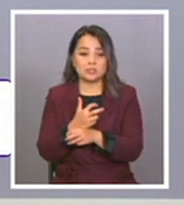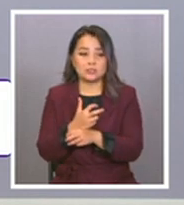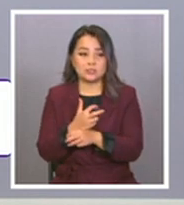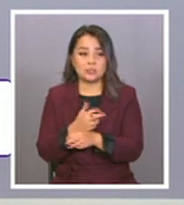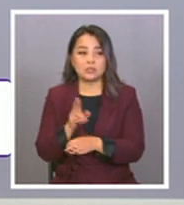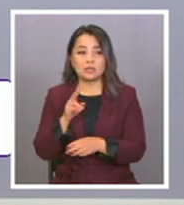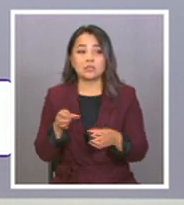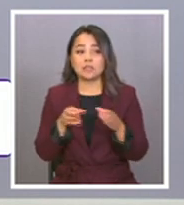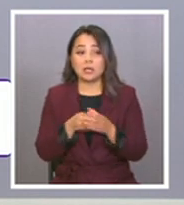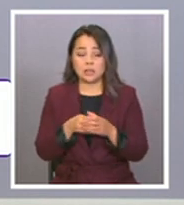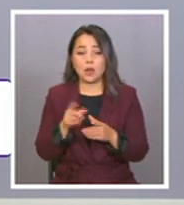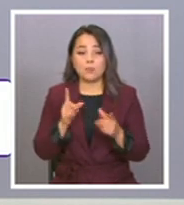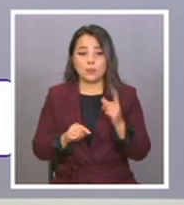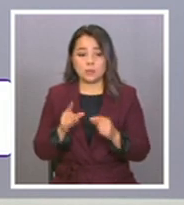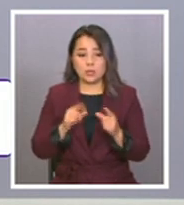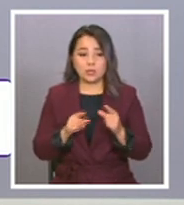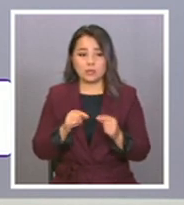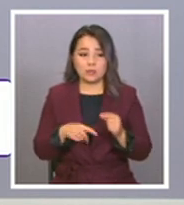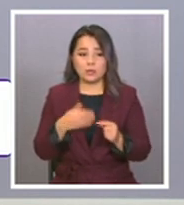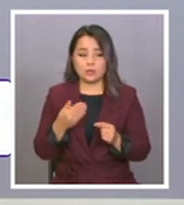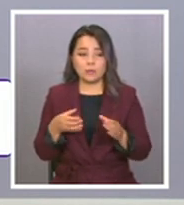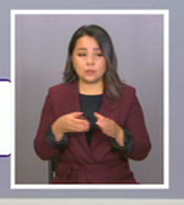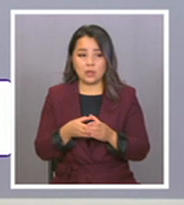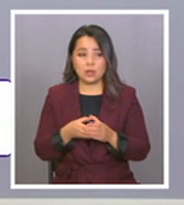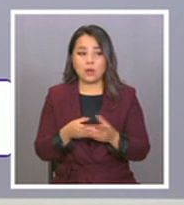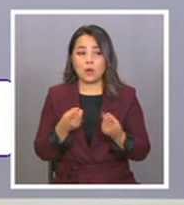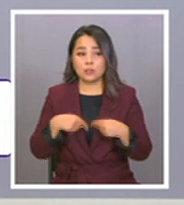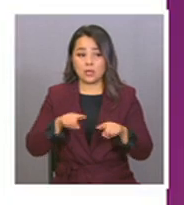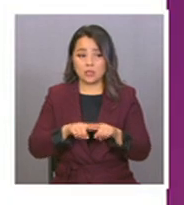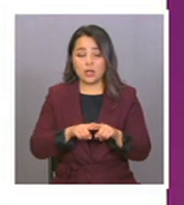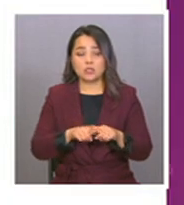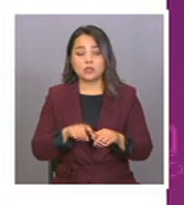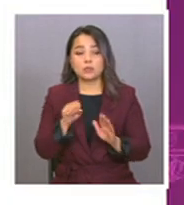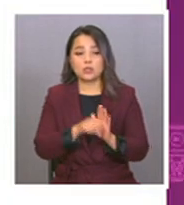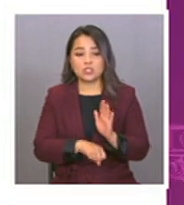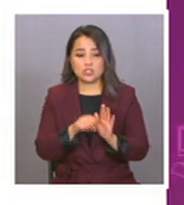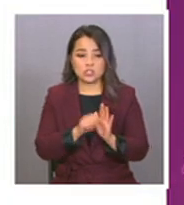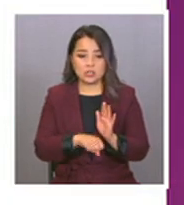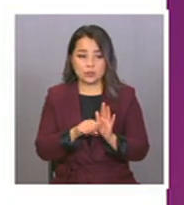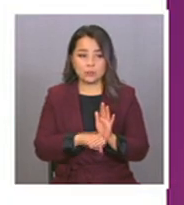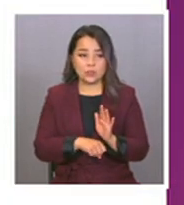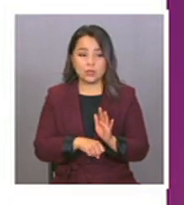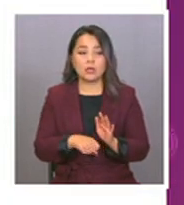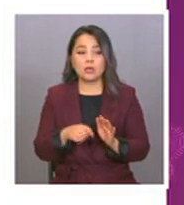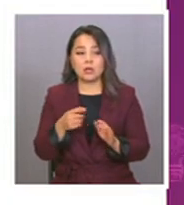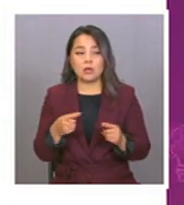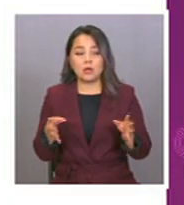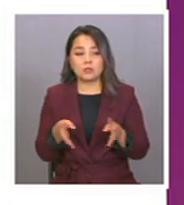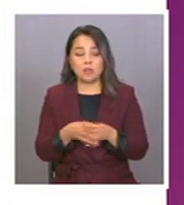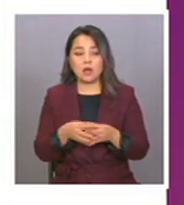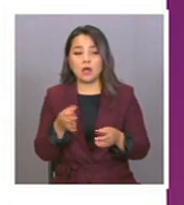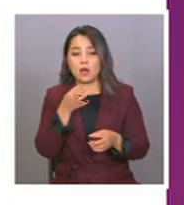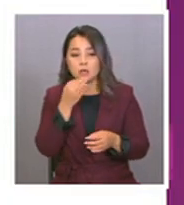Класс – сүтқоректілер. Отряд – жыртқыштар. Тұқымдасы.